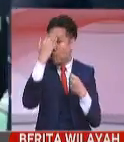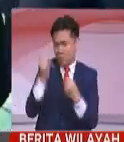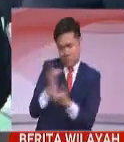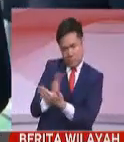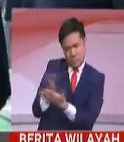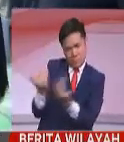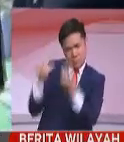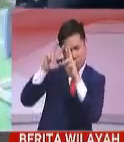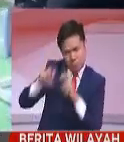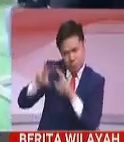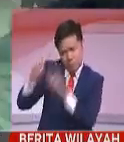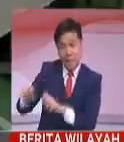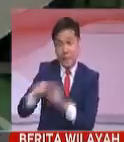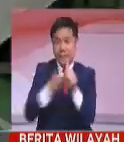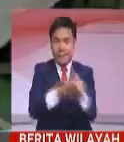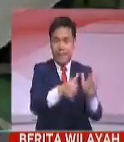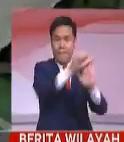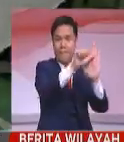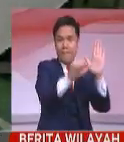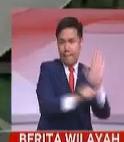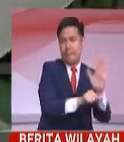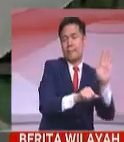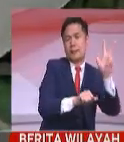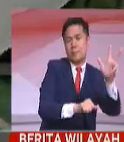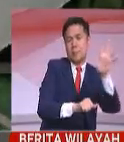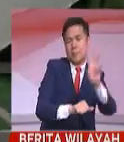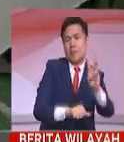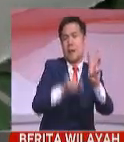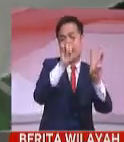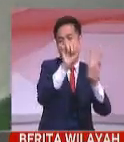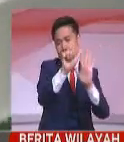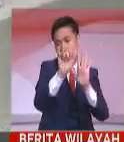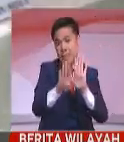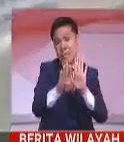mengikut Seksyen 39B Akta Dadah Berbahaya 1952.